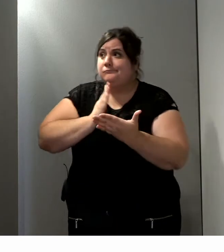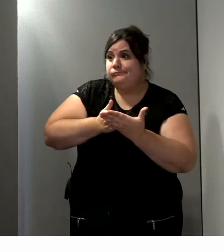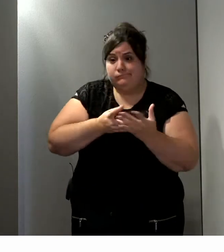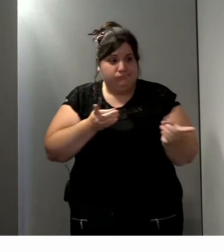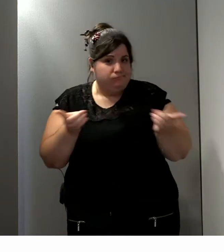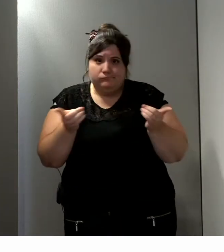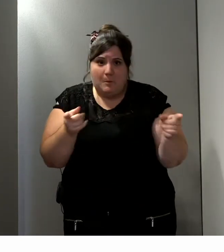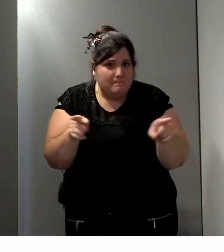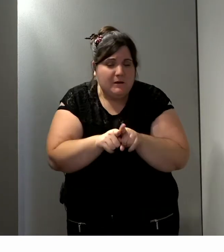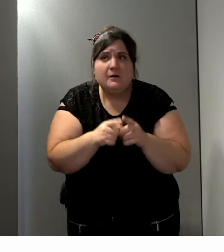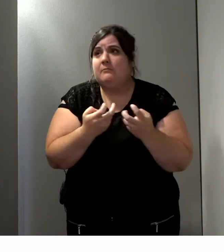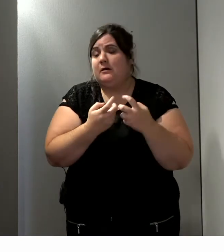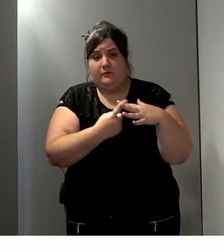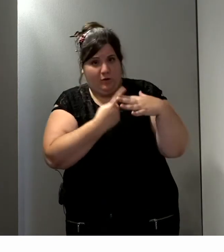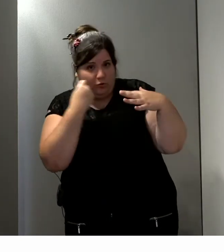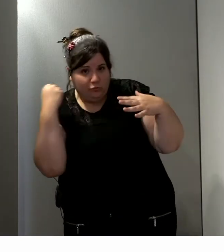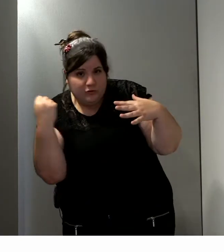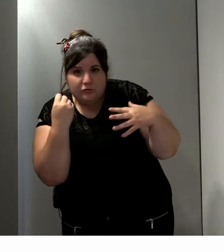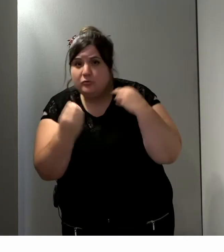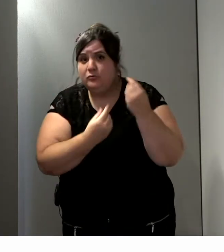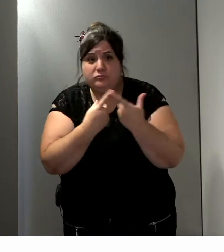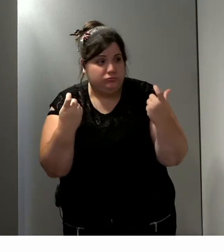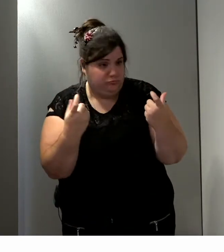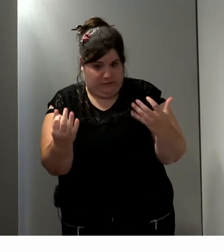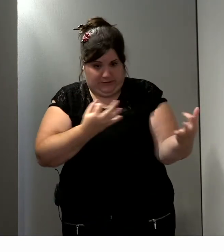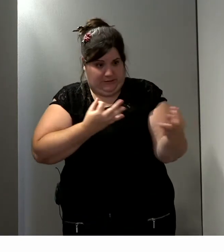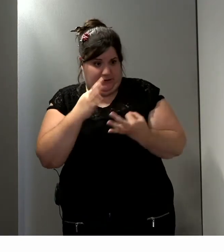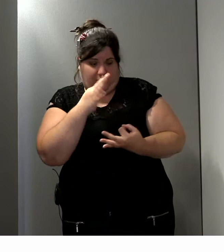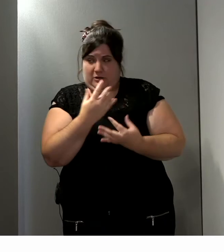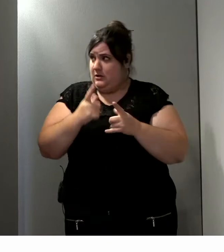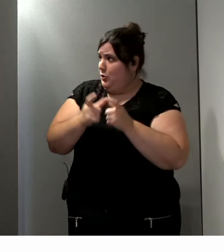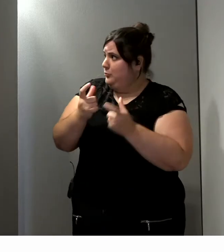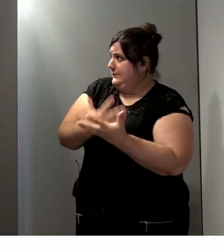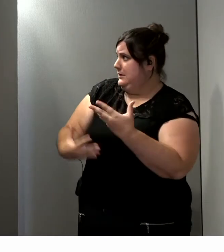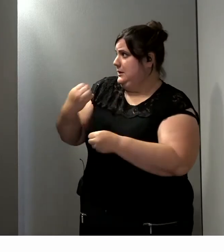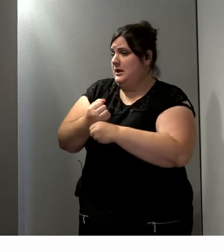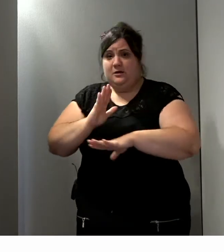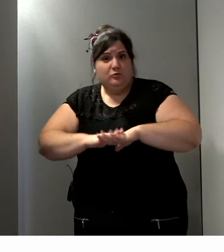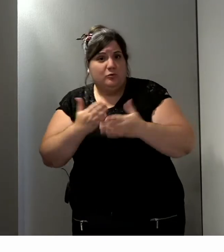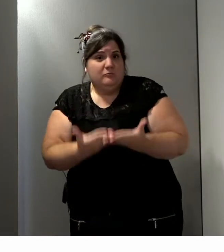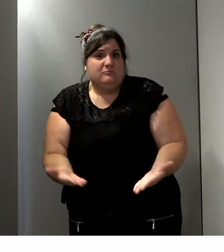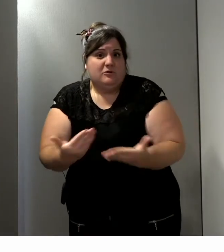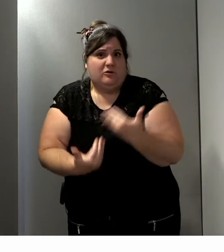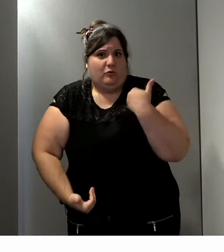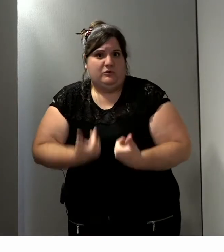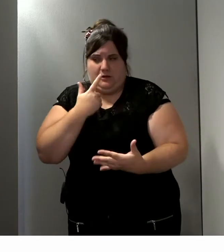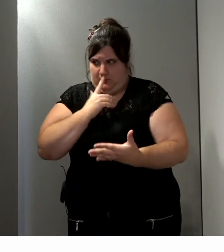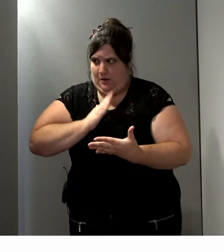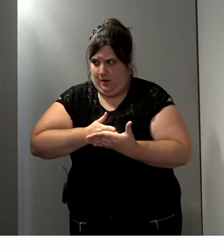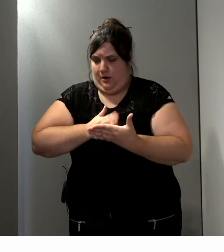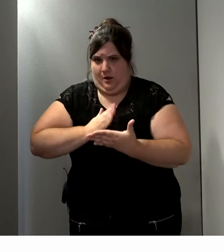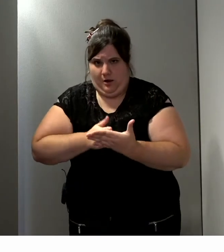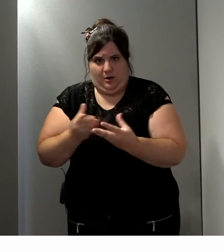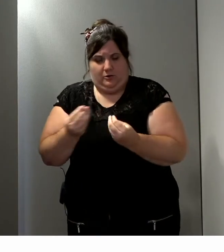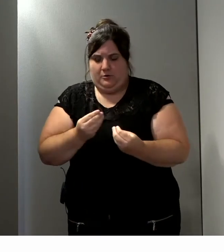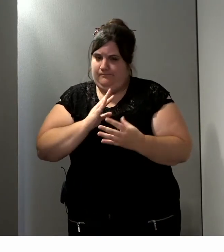tout, beaucoup d'entre elles mettent en avant que leur handicap est un frein dans leur entrepreneuriat. Donc ça aussi, c'est peut-être des choses qu'on a à